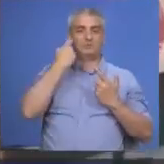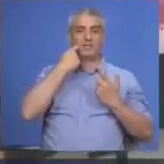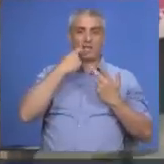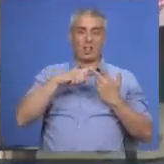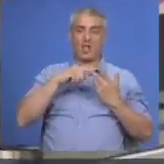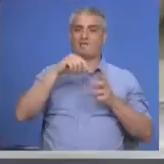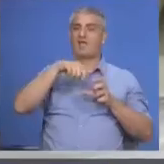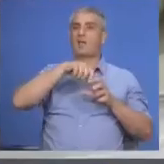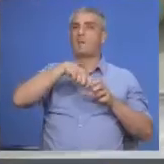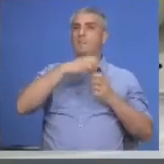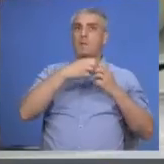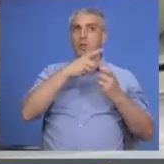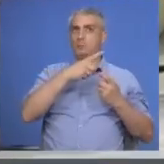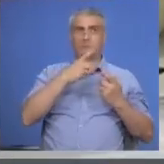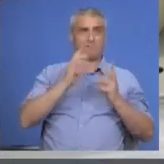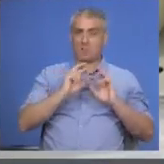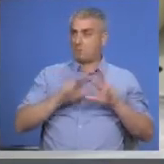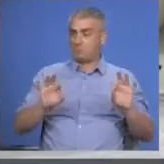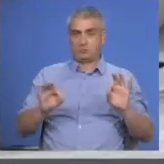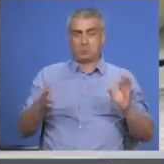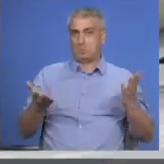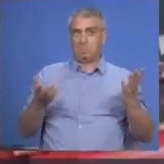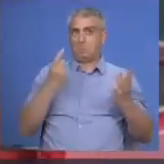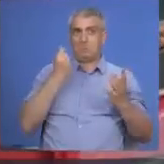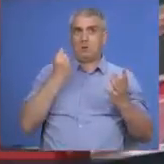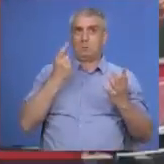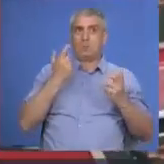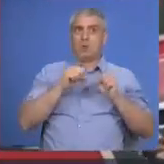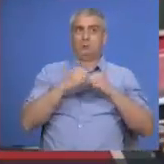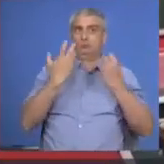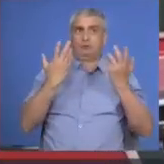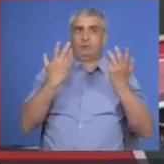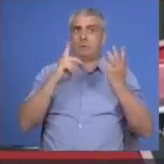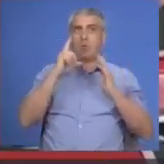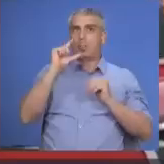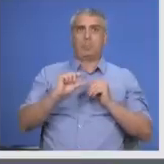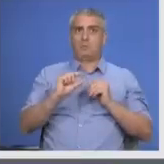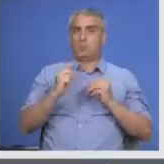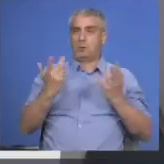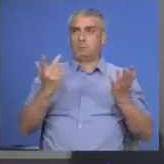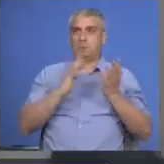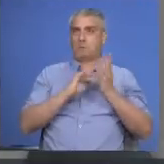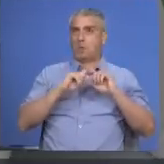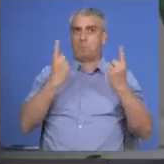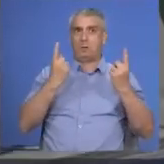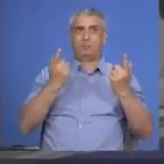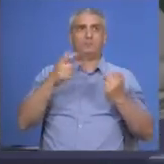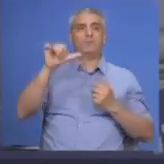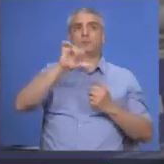ומיונז. במציאות לא נראה שמדובר במחירים שוברי שוק ונמוכים ממקומות אחרים. נוזל